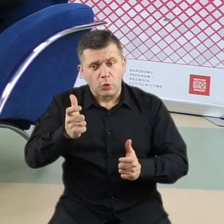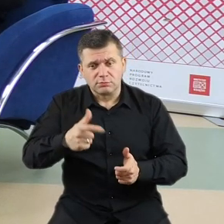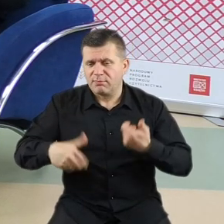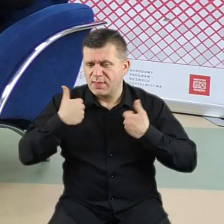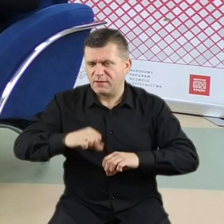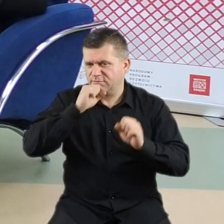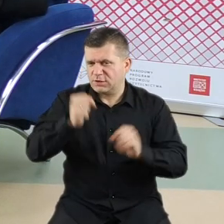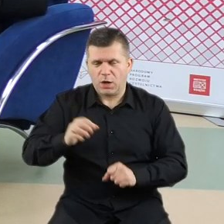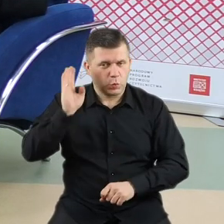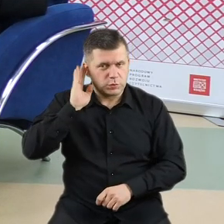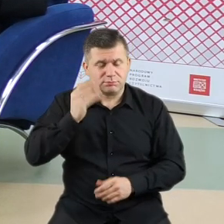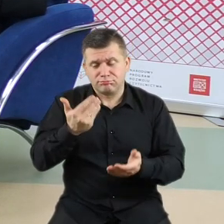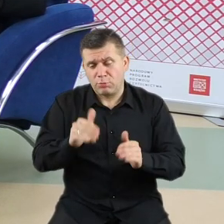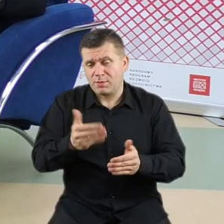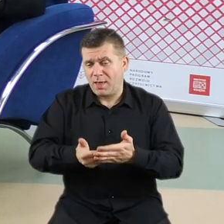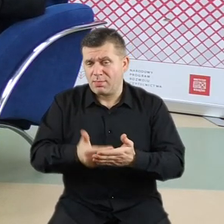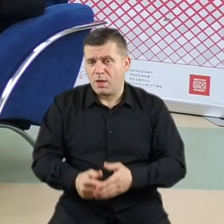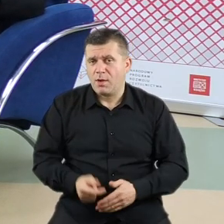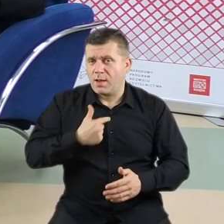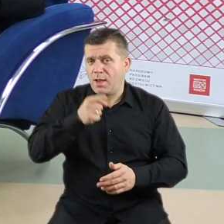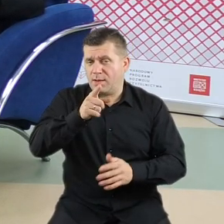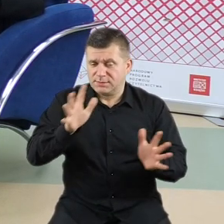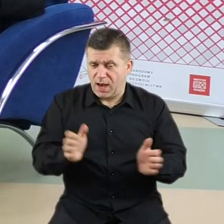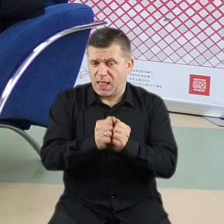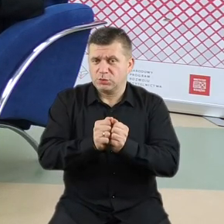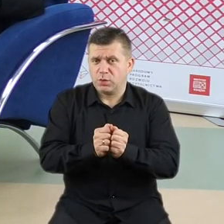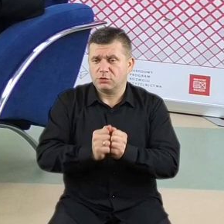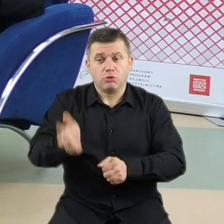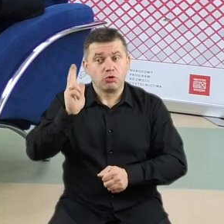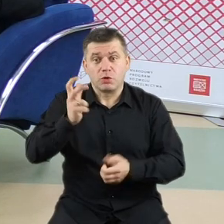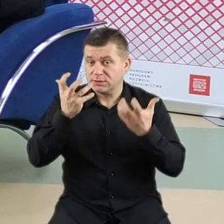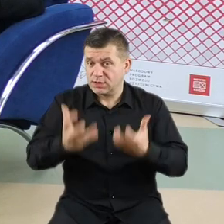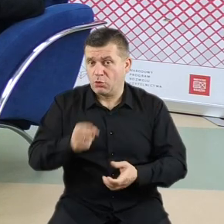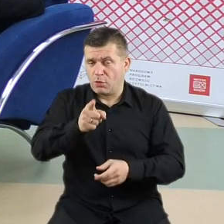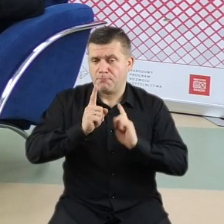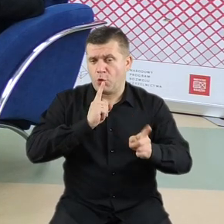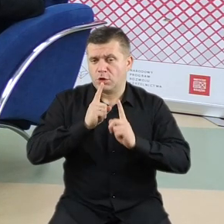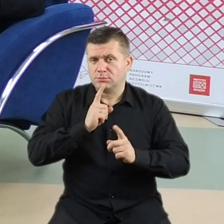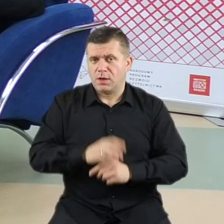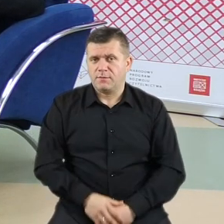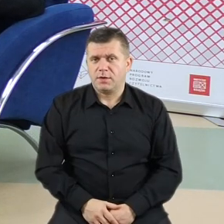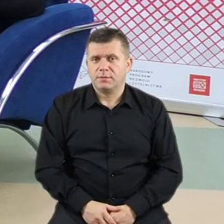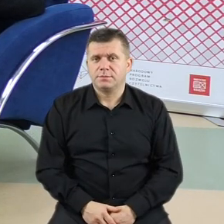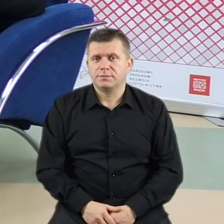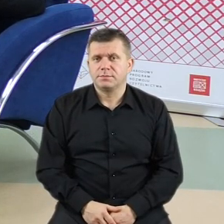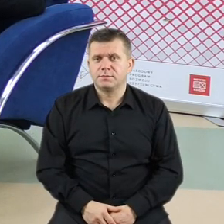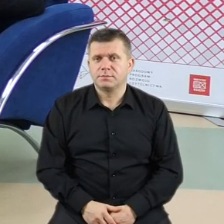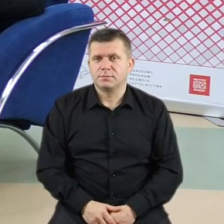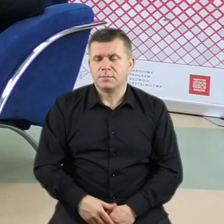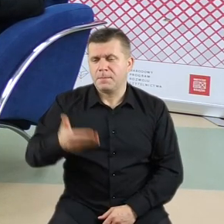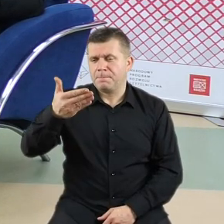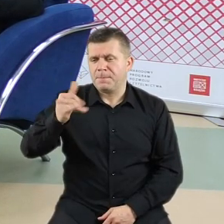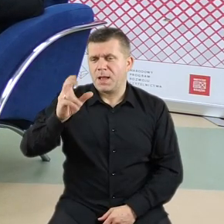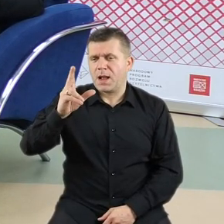wcale słyszeć, może dlatego. No ale znalazłaś kogoś, kto chciał z tobą porozmawiać, osobę niebagatelną, czyli Niklasa